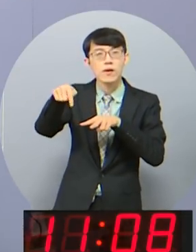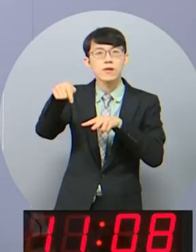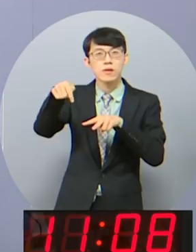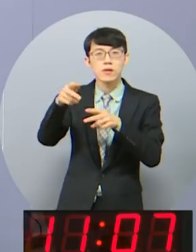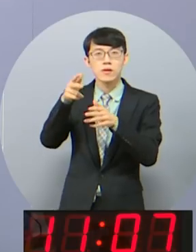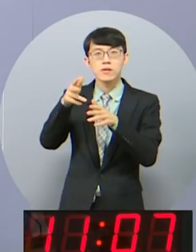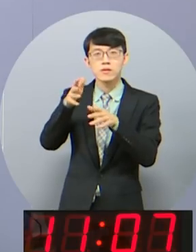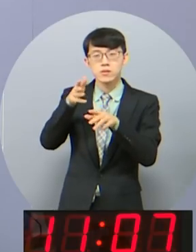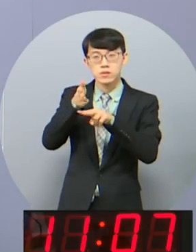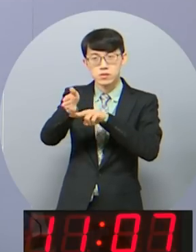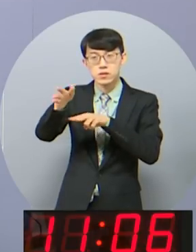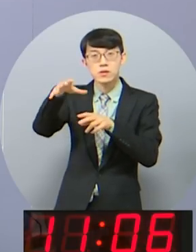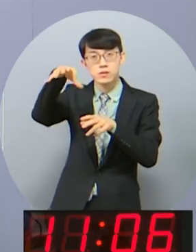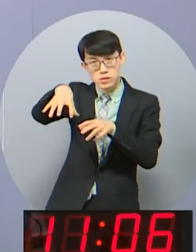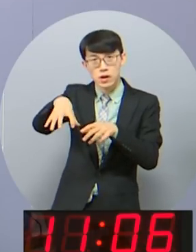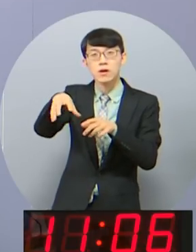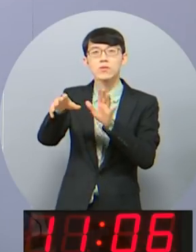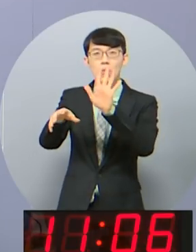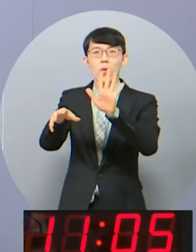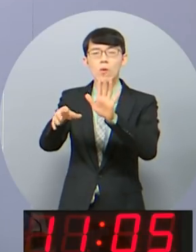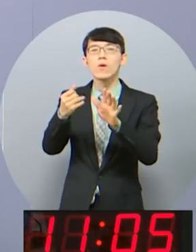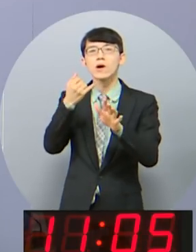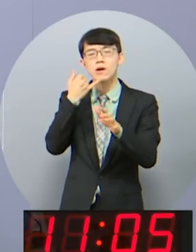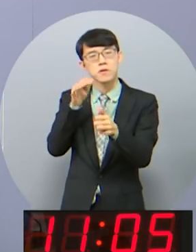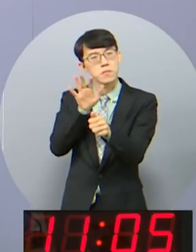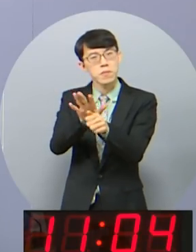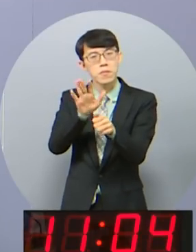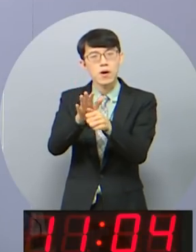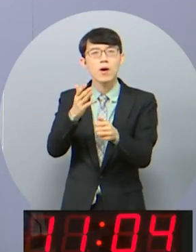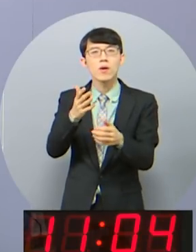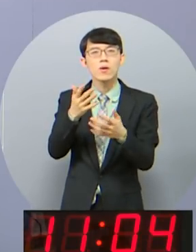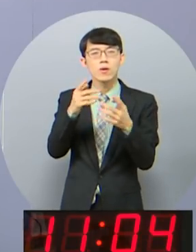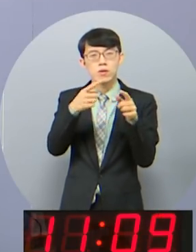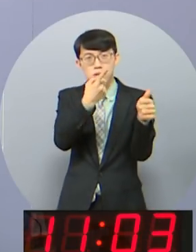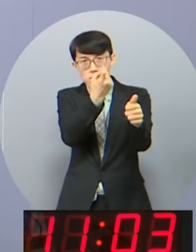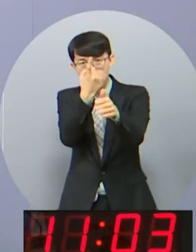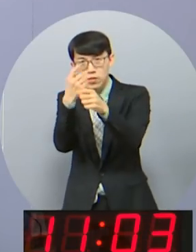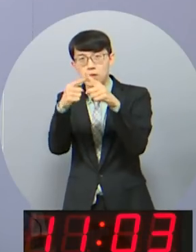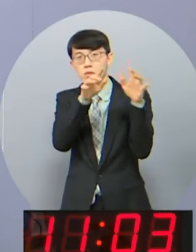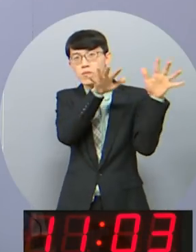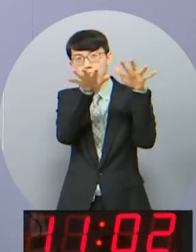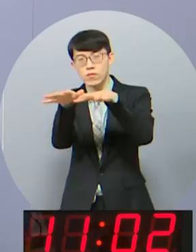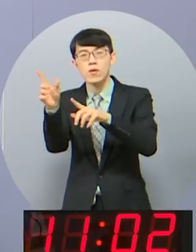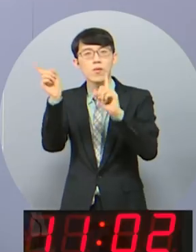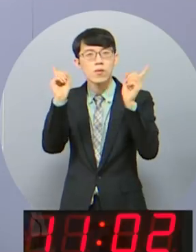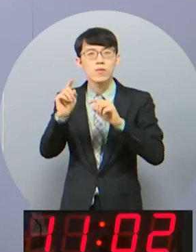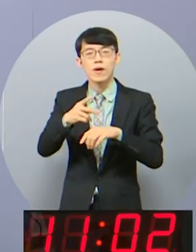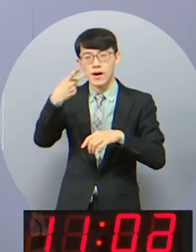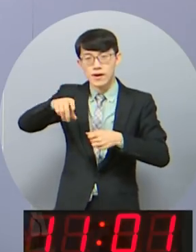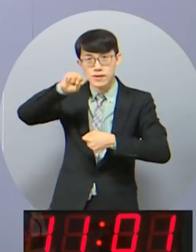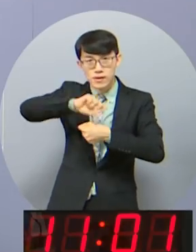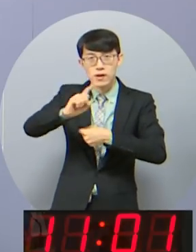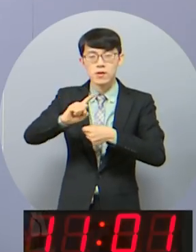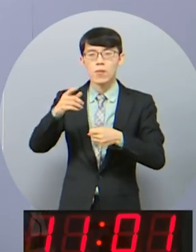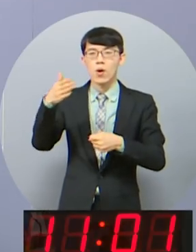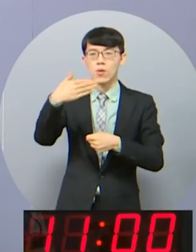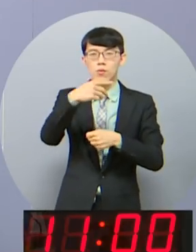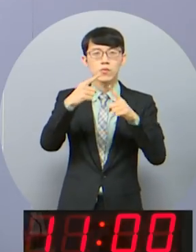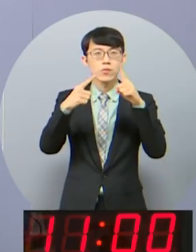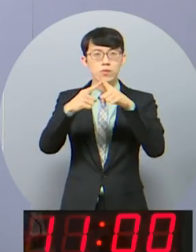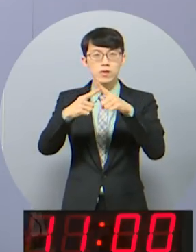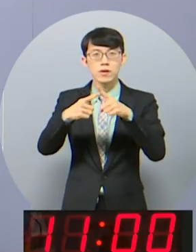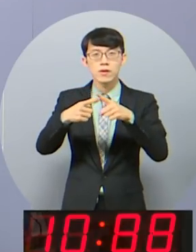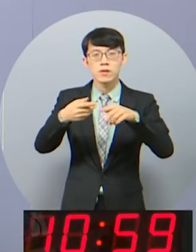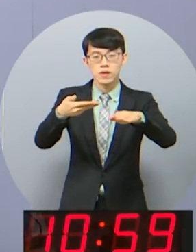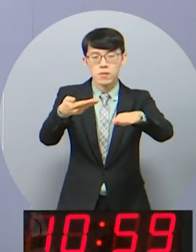遐佚佗，啊带动甲咱这个咧渔人码头啊，会结合，啊结合起来吼，会使啊渔